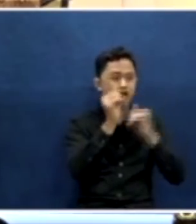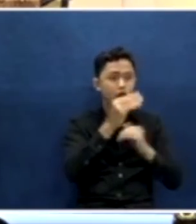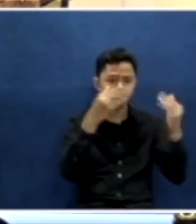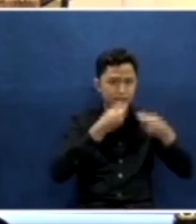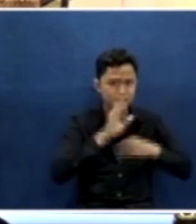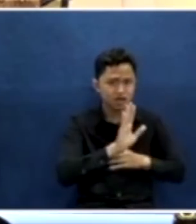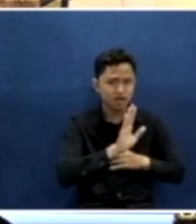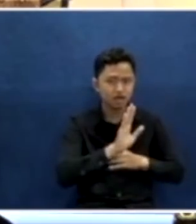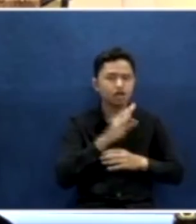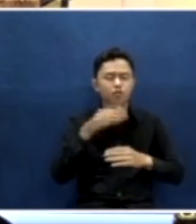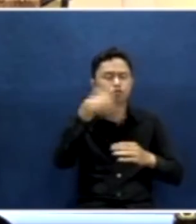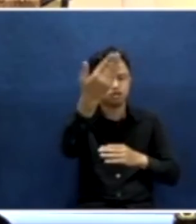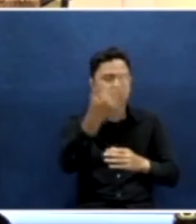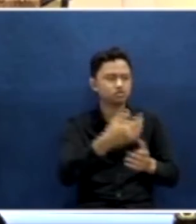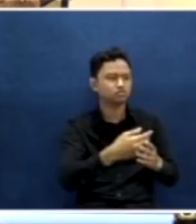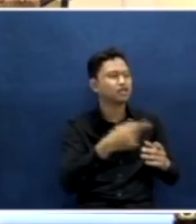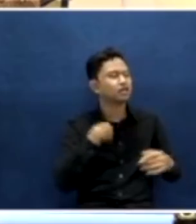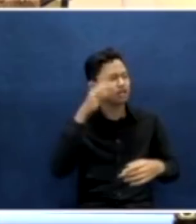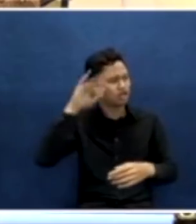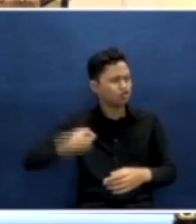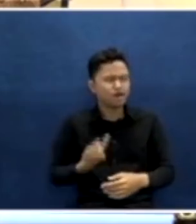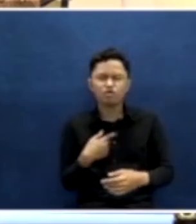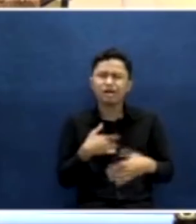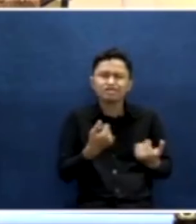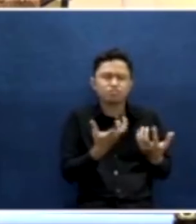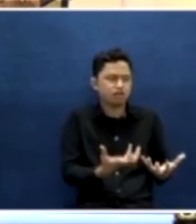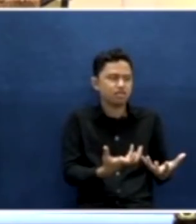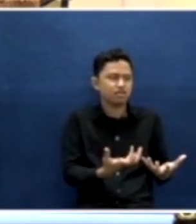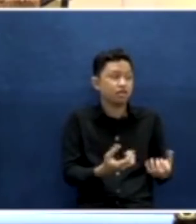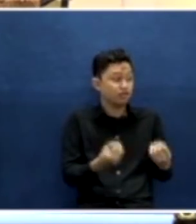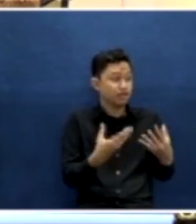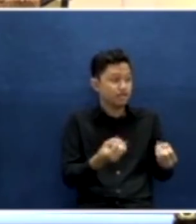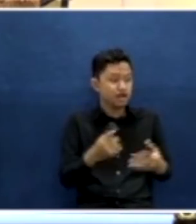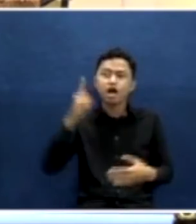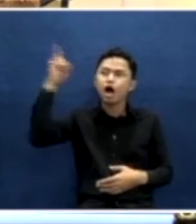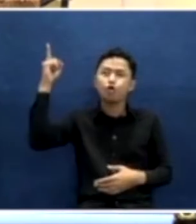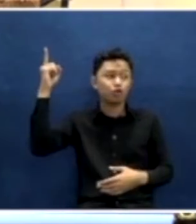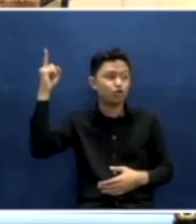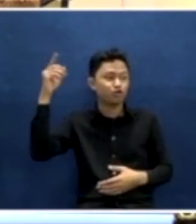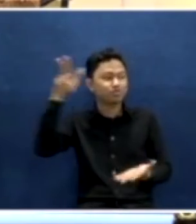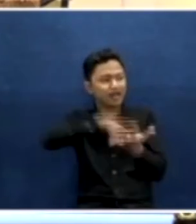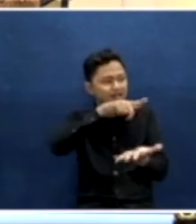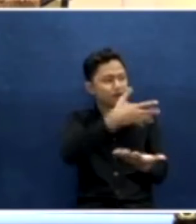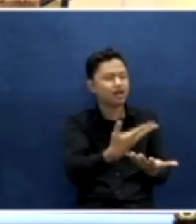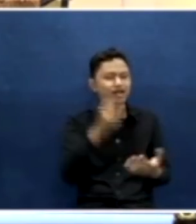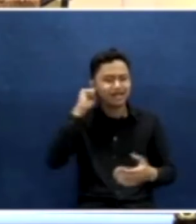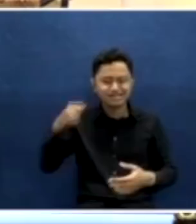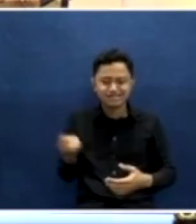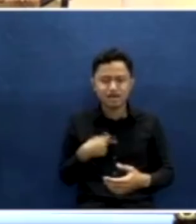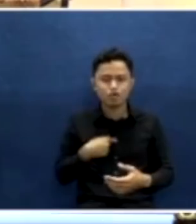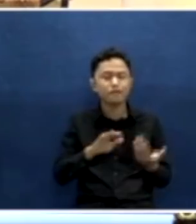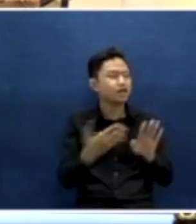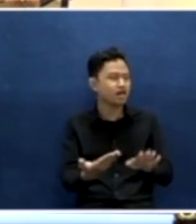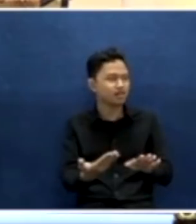bertengkar sama istri saya rest Hai sampai akhirnya olah takdirkan istri saya itu meninggal dunia Hai mungkin syukur banget